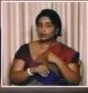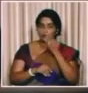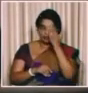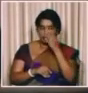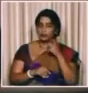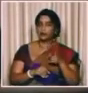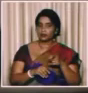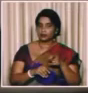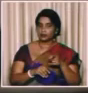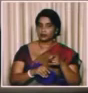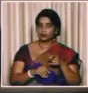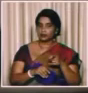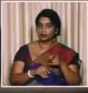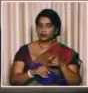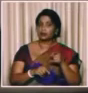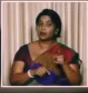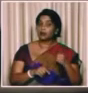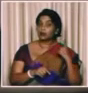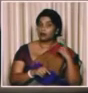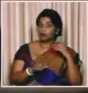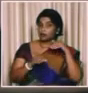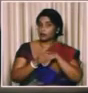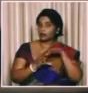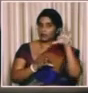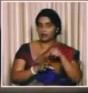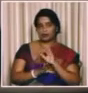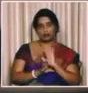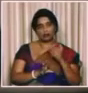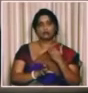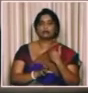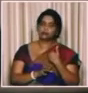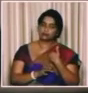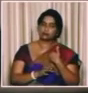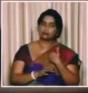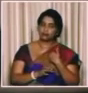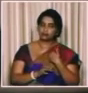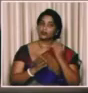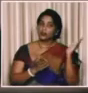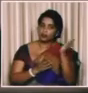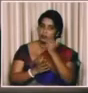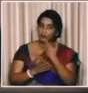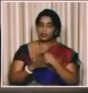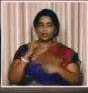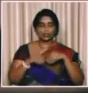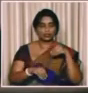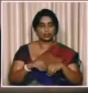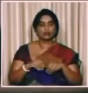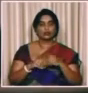කරලා මේ හමුදා කඳුර ඇතුළට ගේන්න එපා කියන එක තමයි අපිට හැමෝගෙම හැම